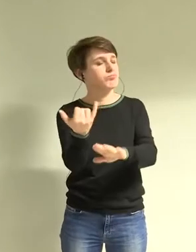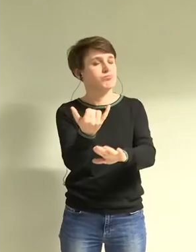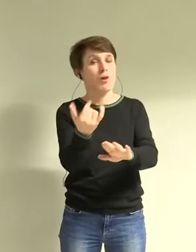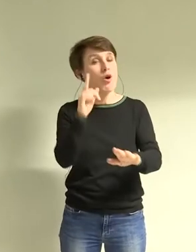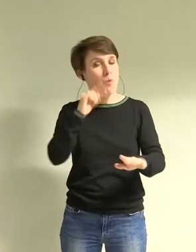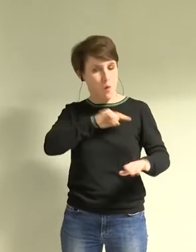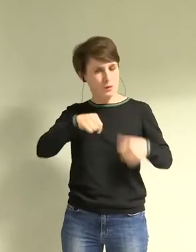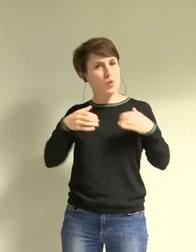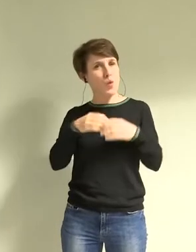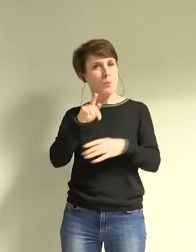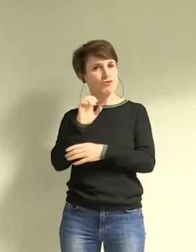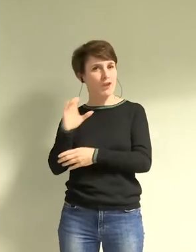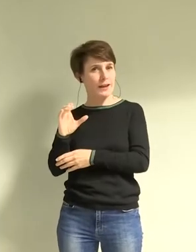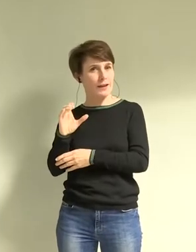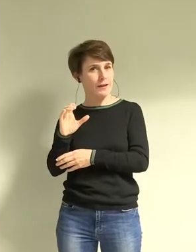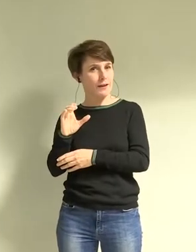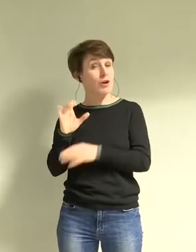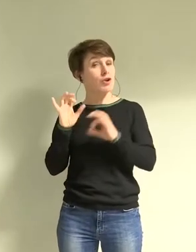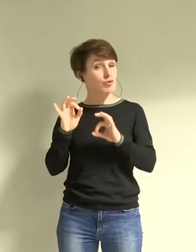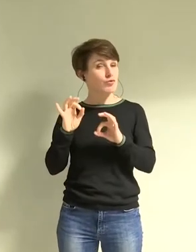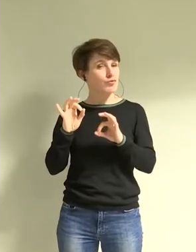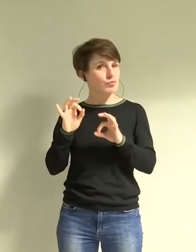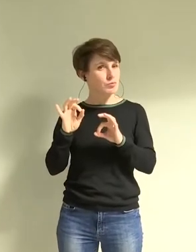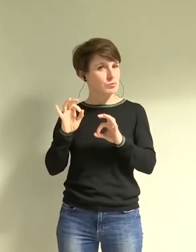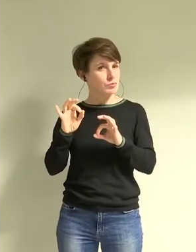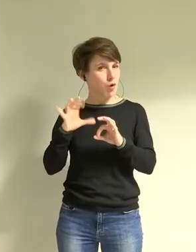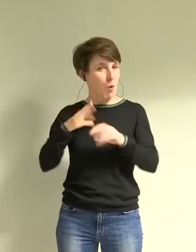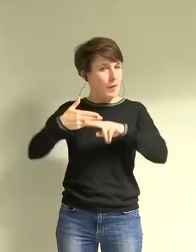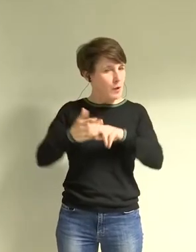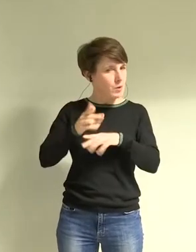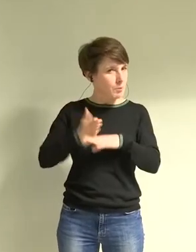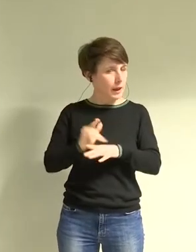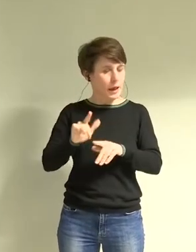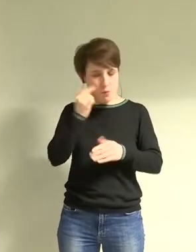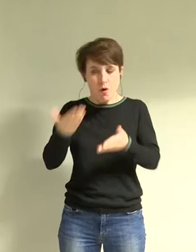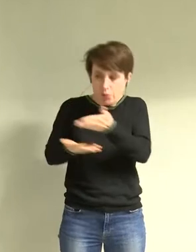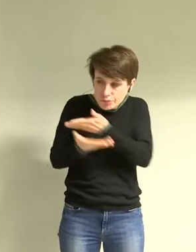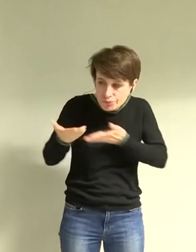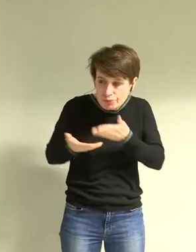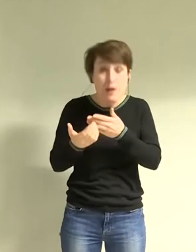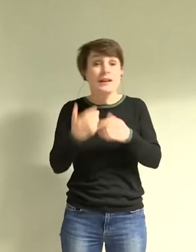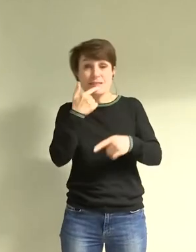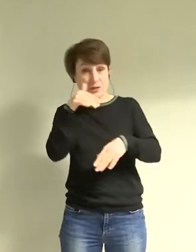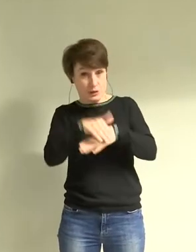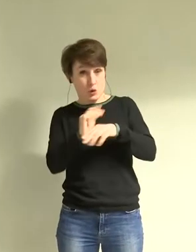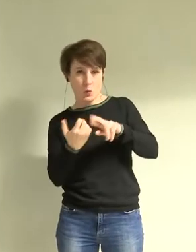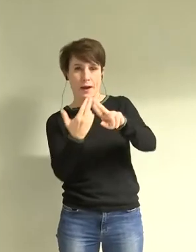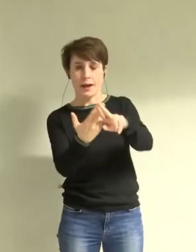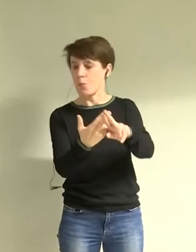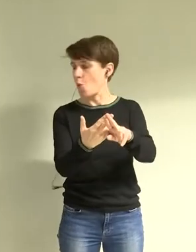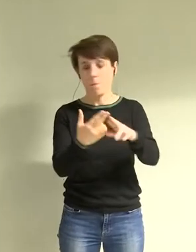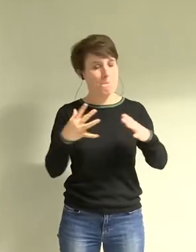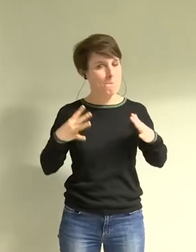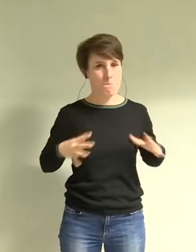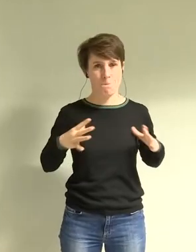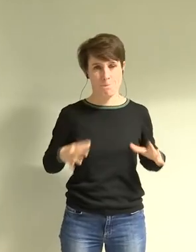discuter de cette question là et donc on ne répondra pas ce soir par contre